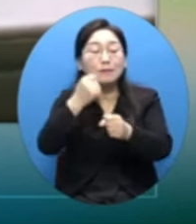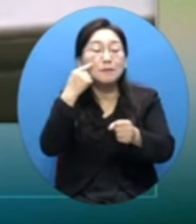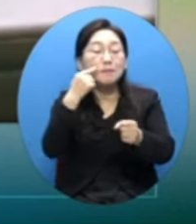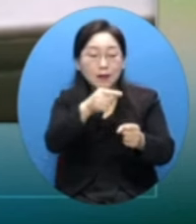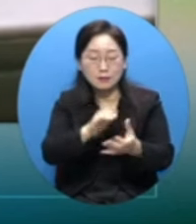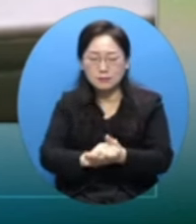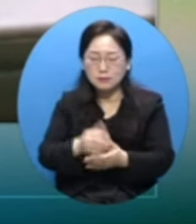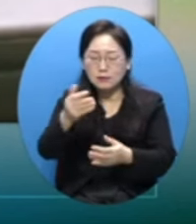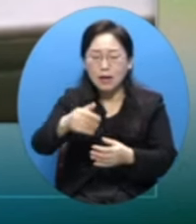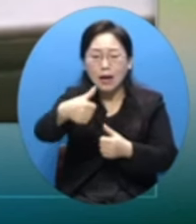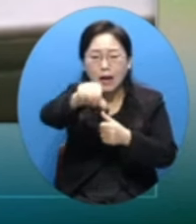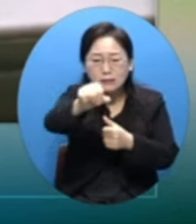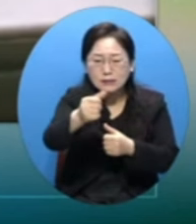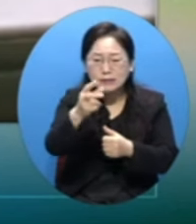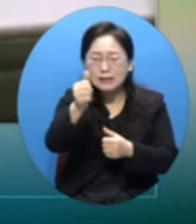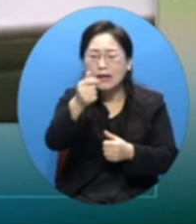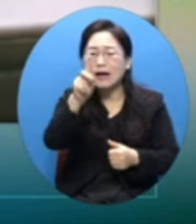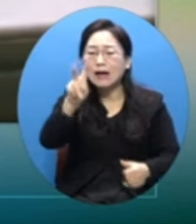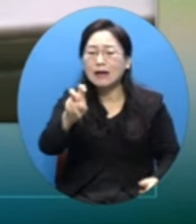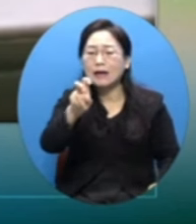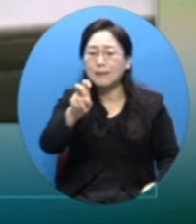무엇을 먹어도 금방 그